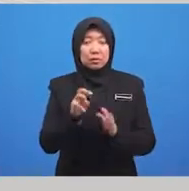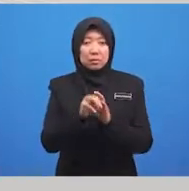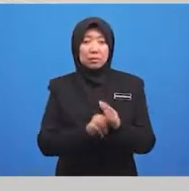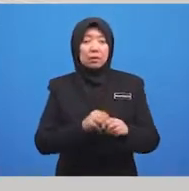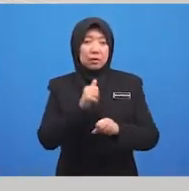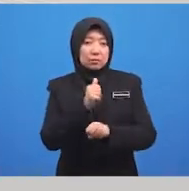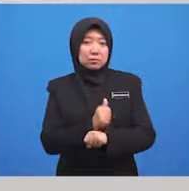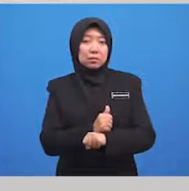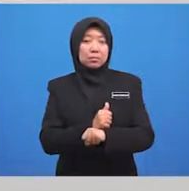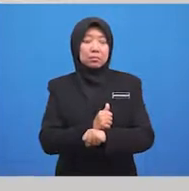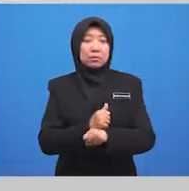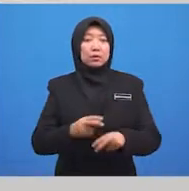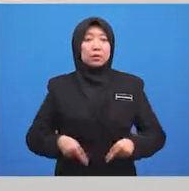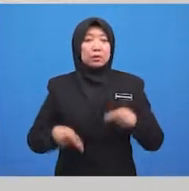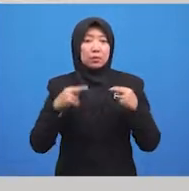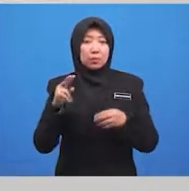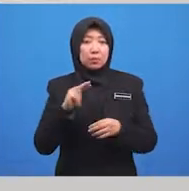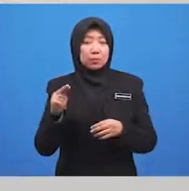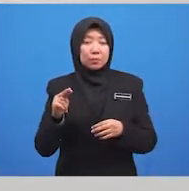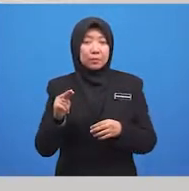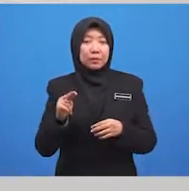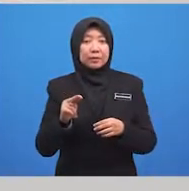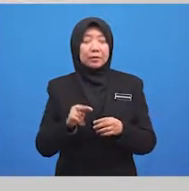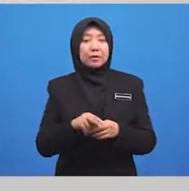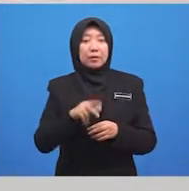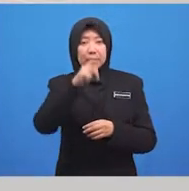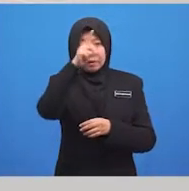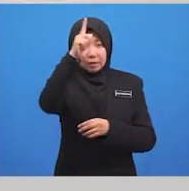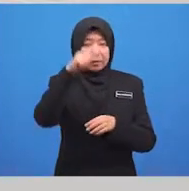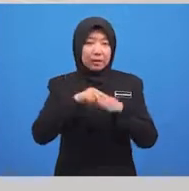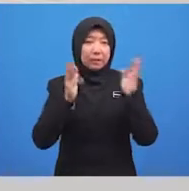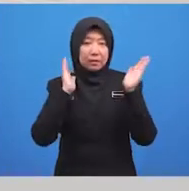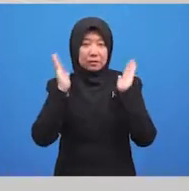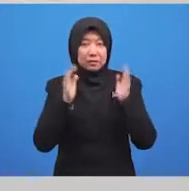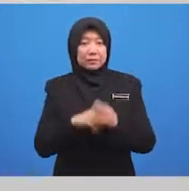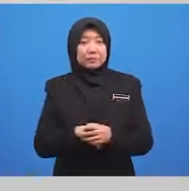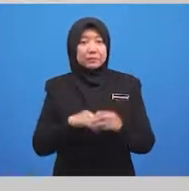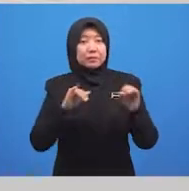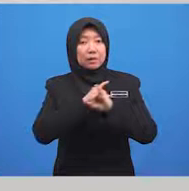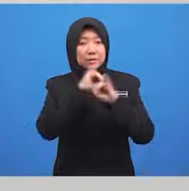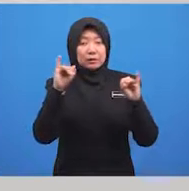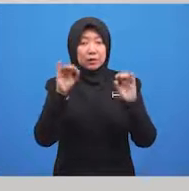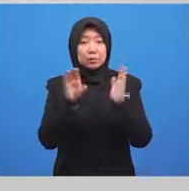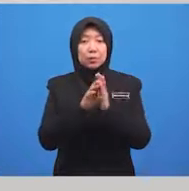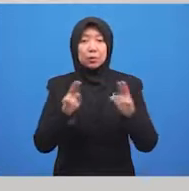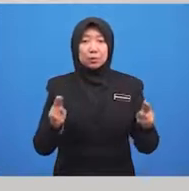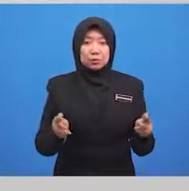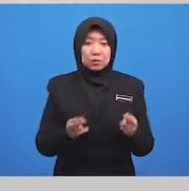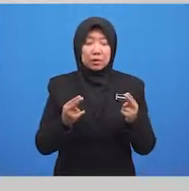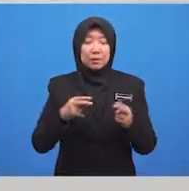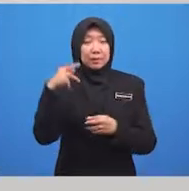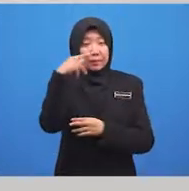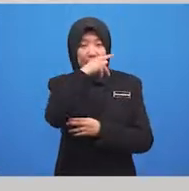di Malaysia. Yang kedua, menjelaskan melalui contoh usaha